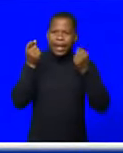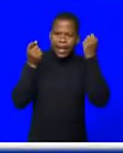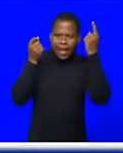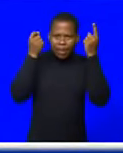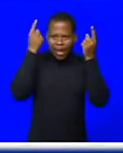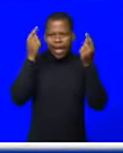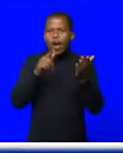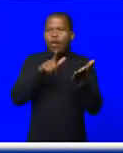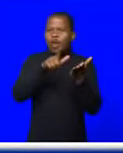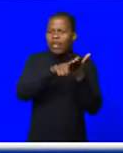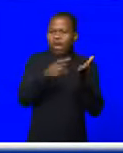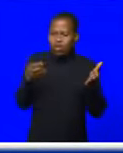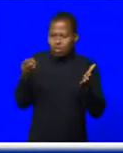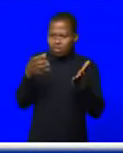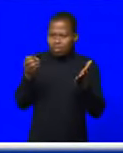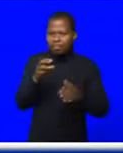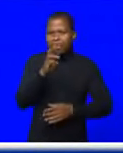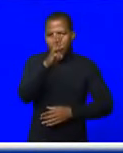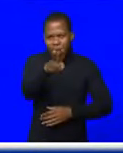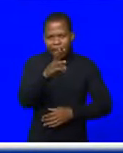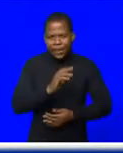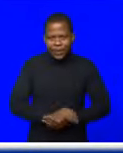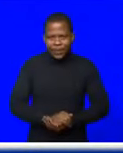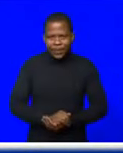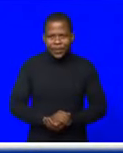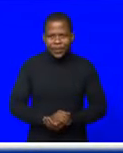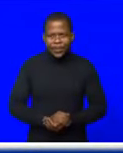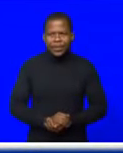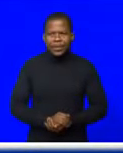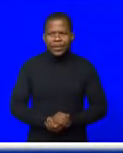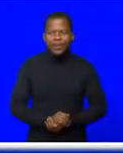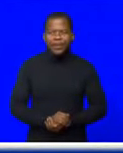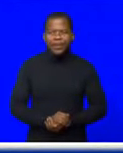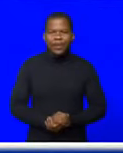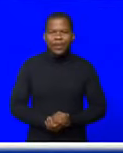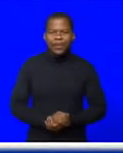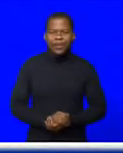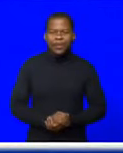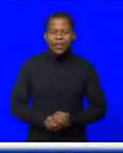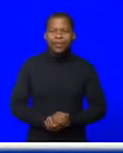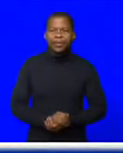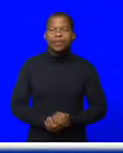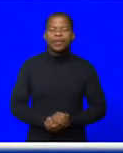TV kubika Fortune Dlanga Amandla mina muzi mkhonta siseparlamente.